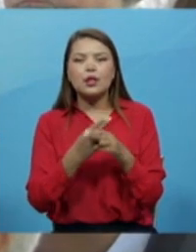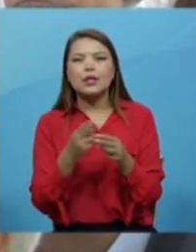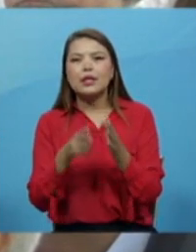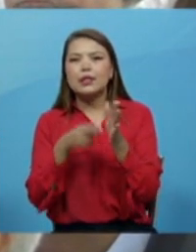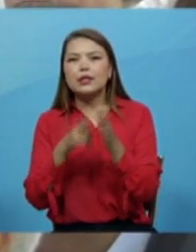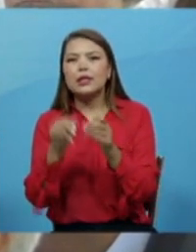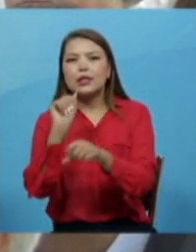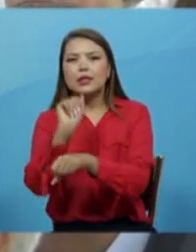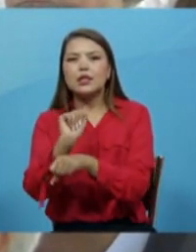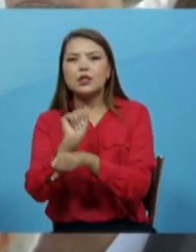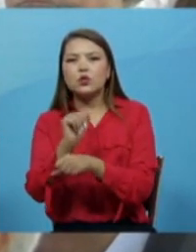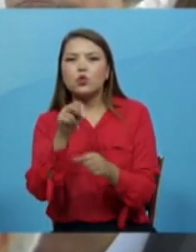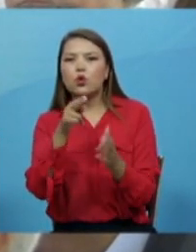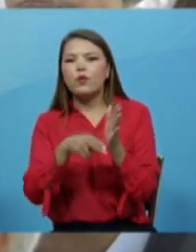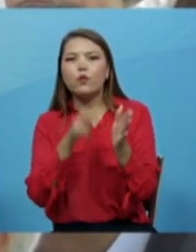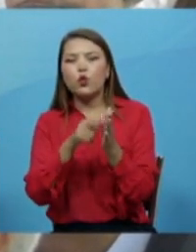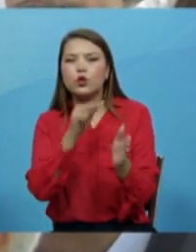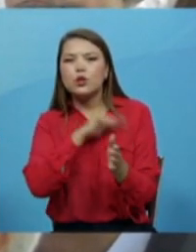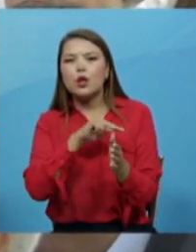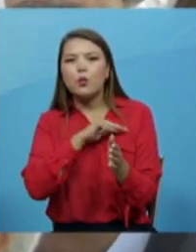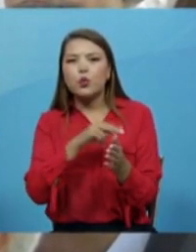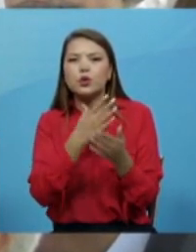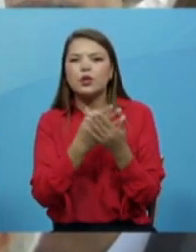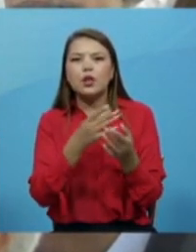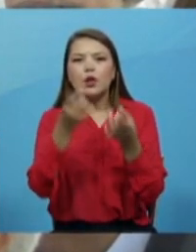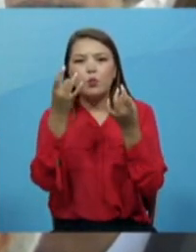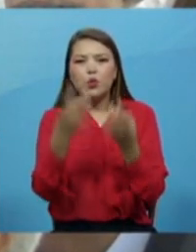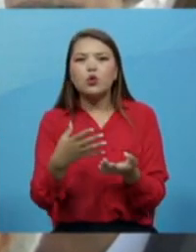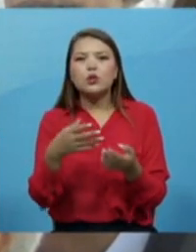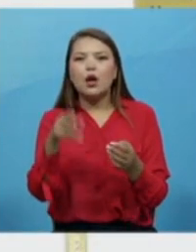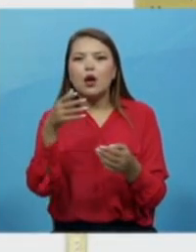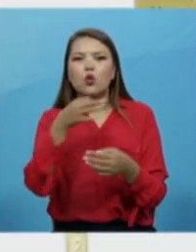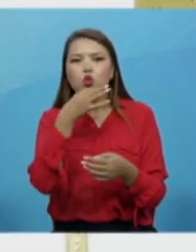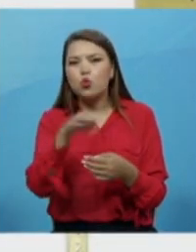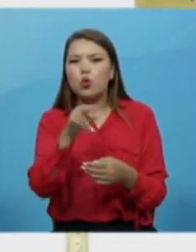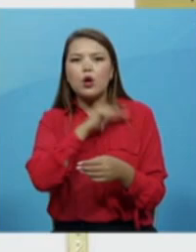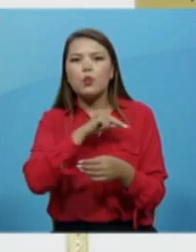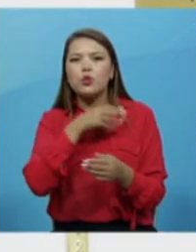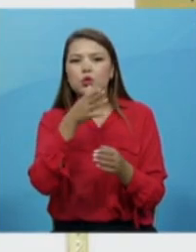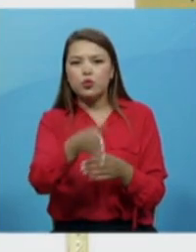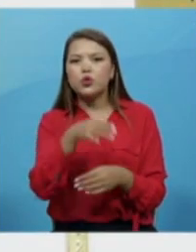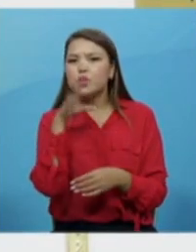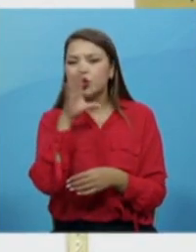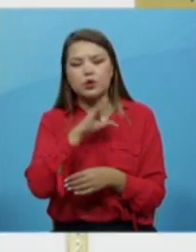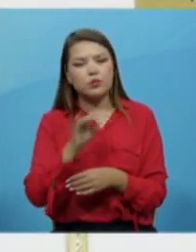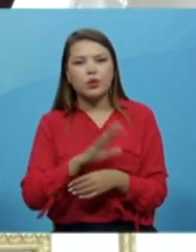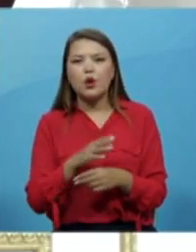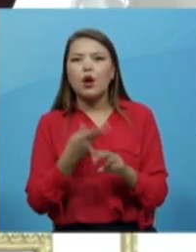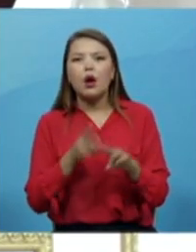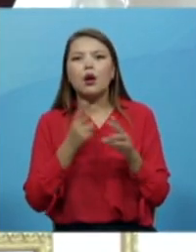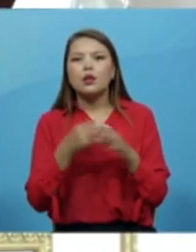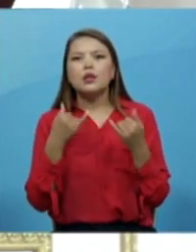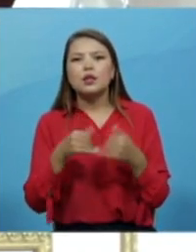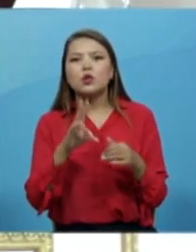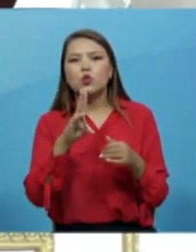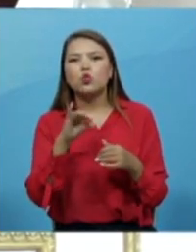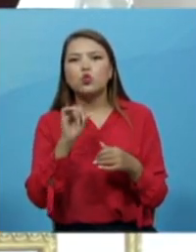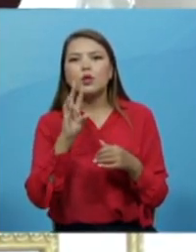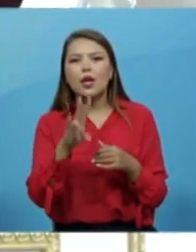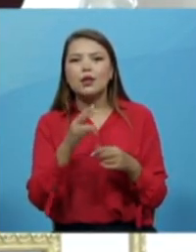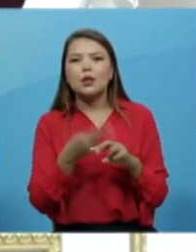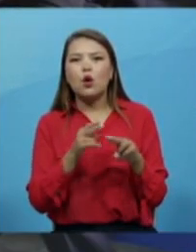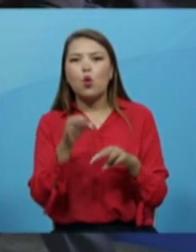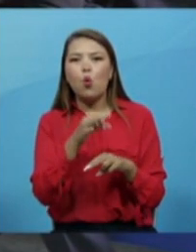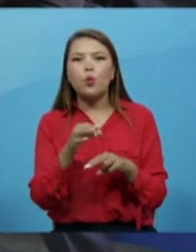деген темір жолда жұмыс жасаған адам болмаса, біз былай ала алмаймыз ол адамды деген. Осы жағдай бойынша аймақ басшысы Нұрлан Ноғаев та пікір білдірді.